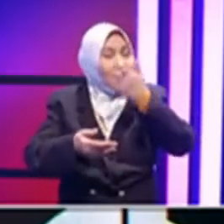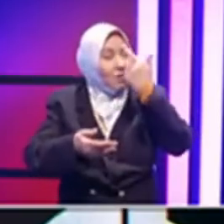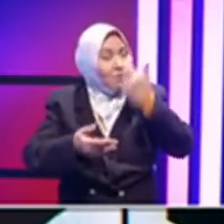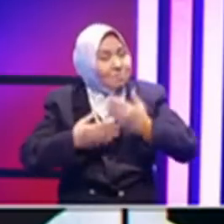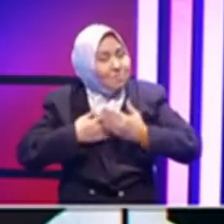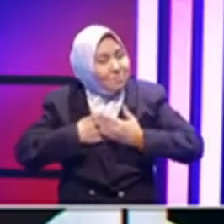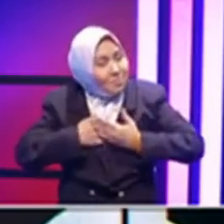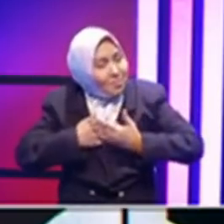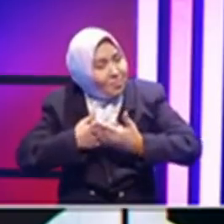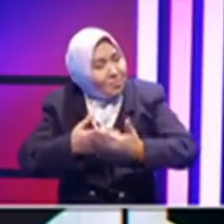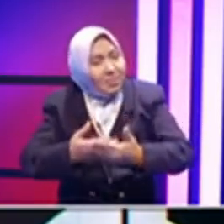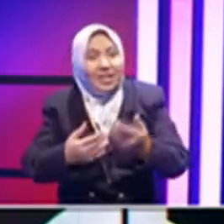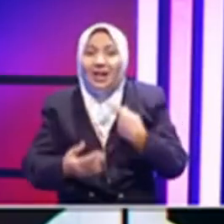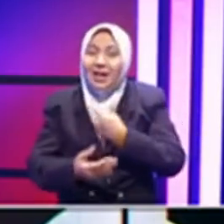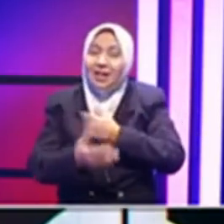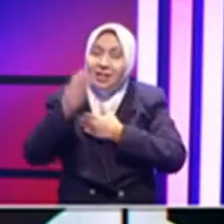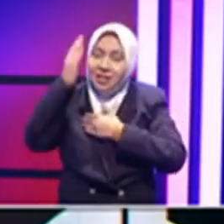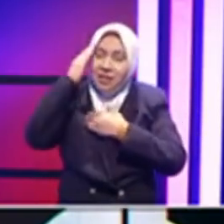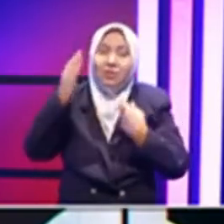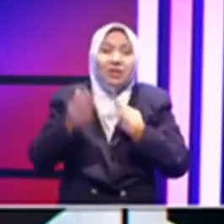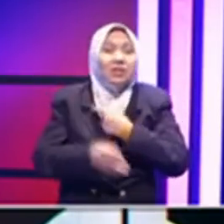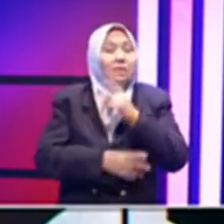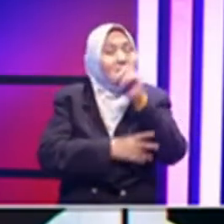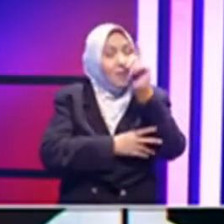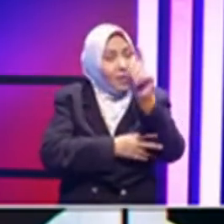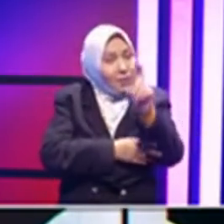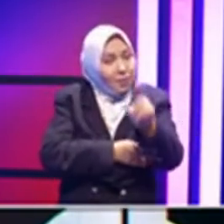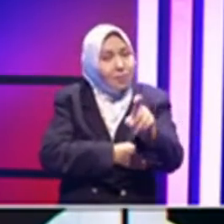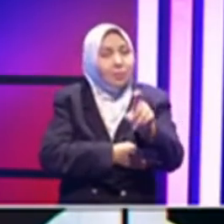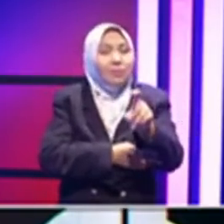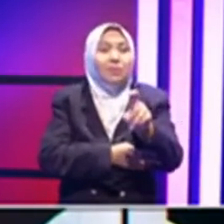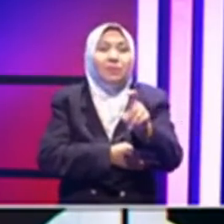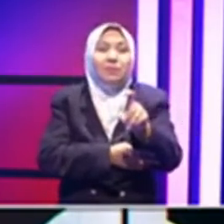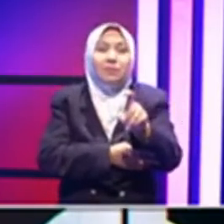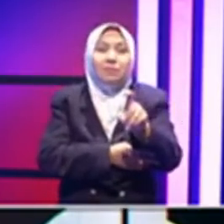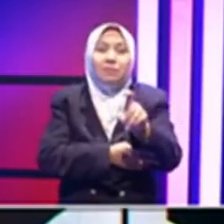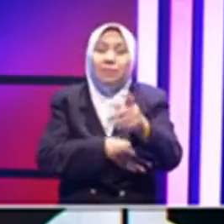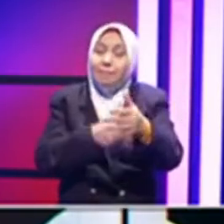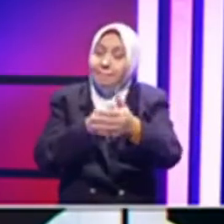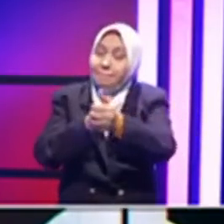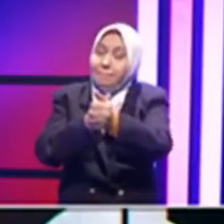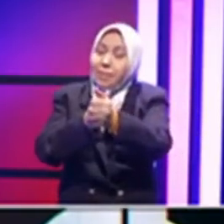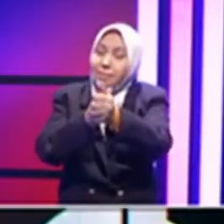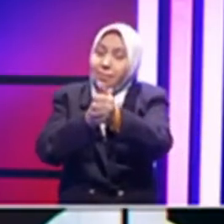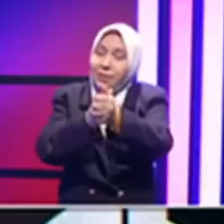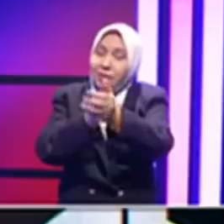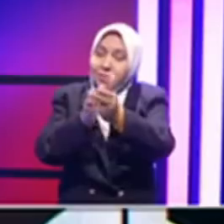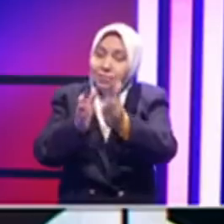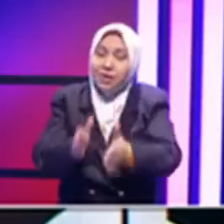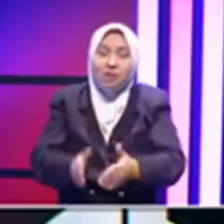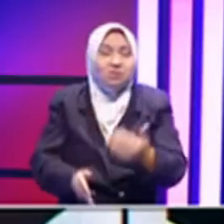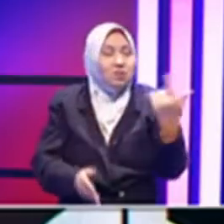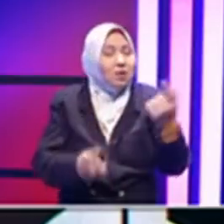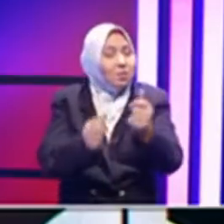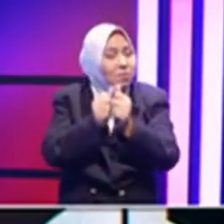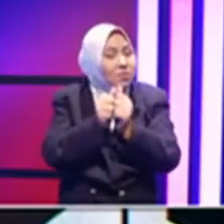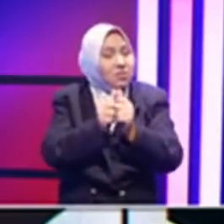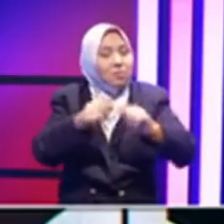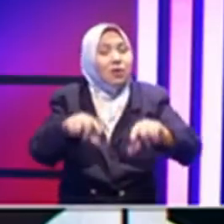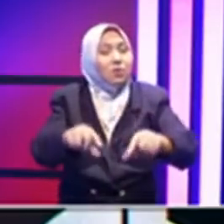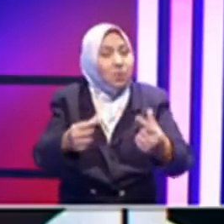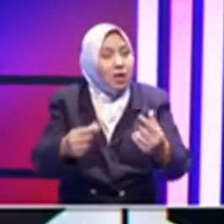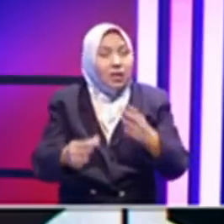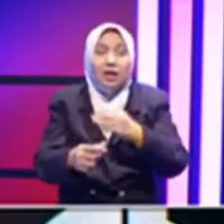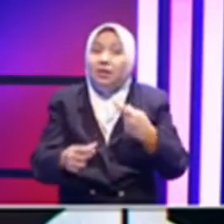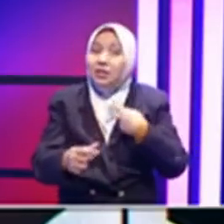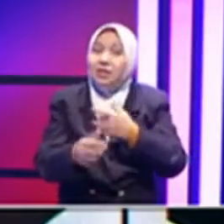kerana kita tahu bahawa kita perlu ya, kita perlukan pemimpin yang selalu bersama Al-Quran dan kita